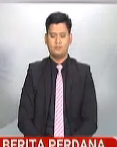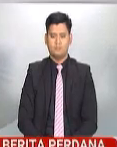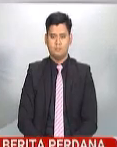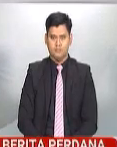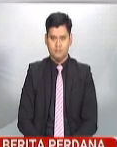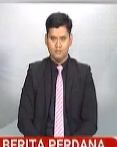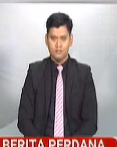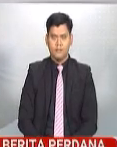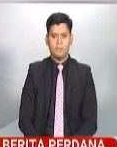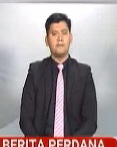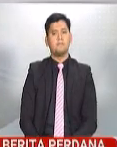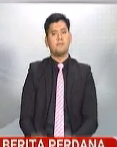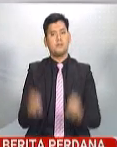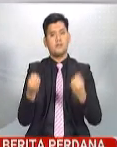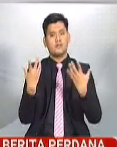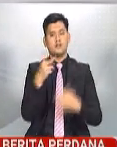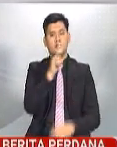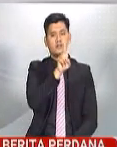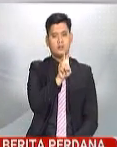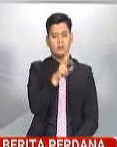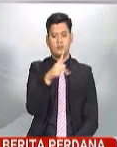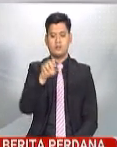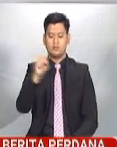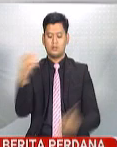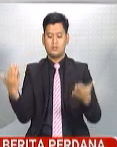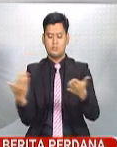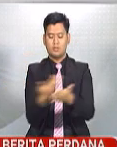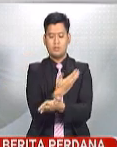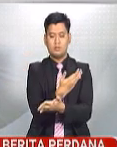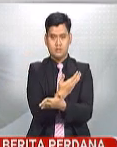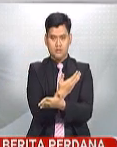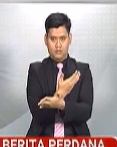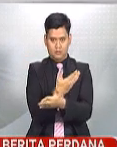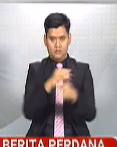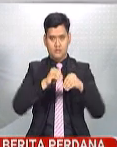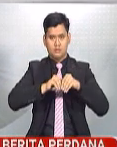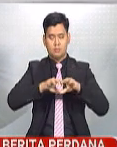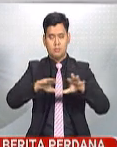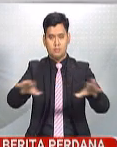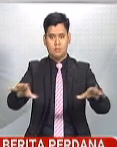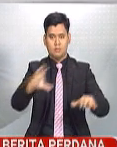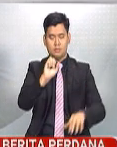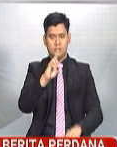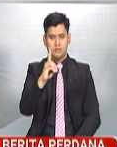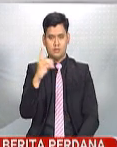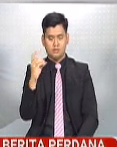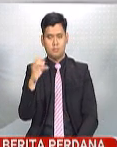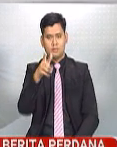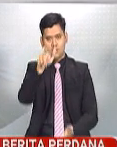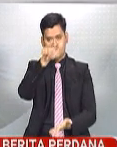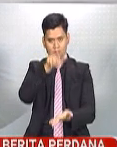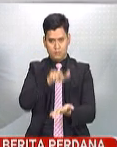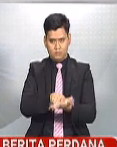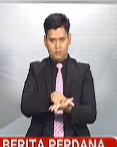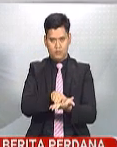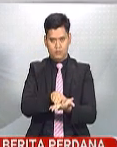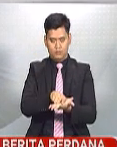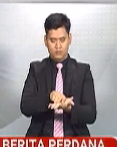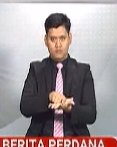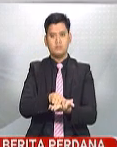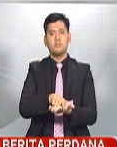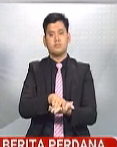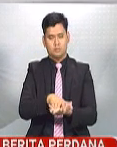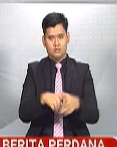Baik, sementara itu sebanyak 20 kes baru jangkitan COVID-19 dilaporkan setakat jam 12 tengah hari tadi. Dengan itu,